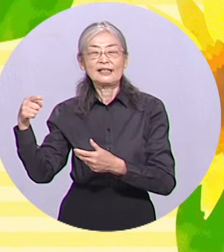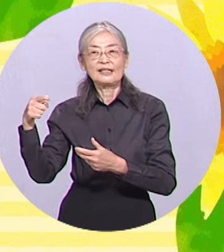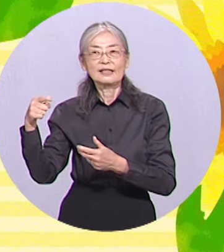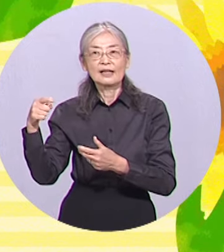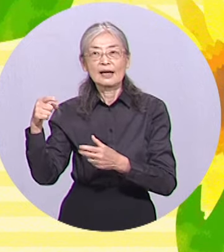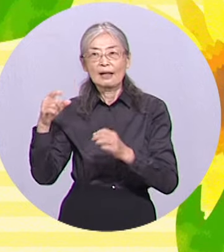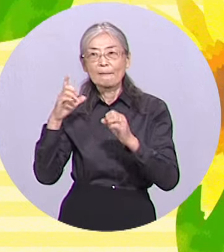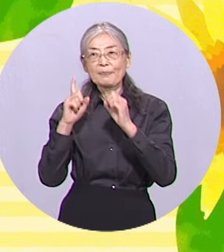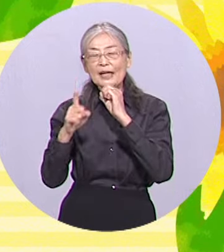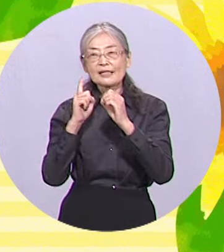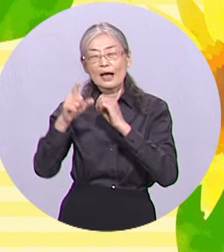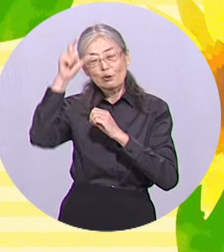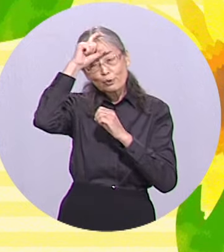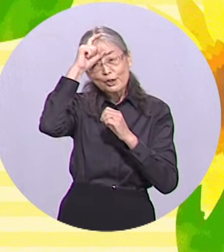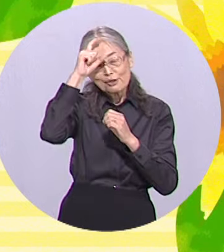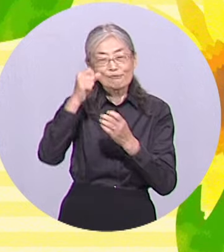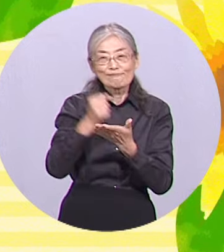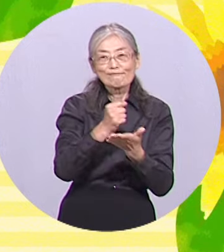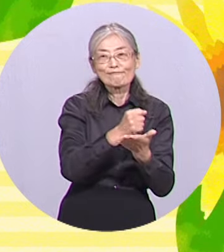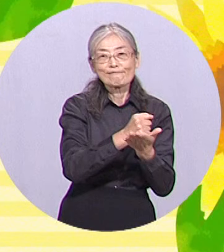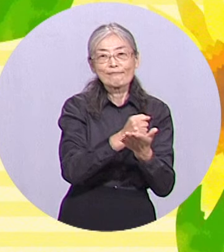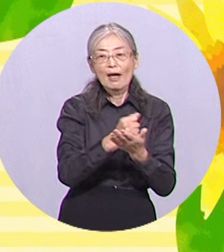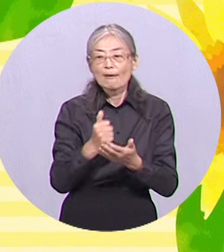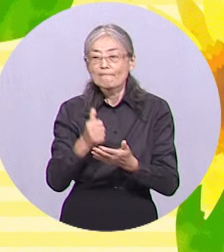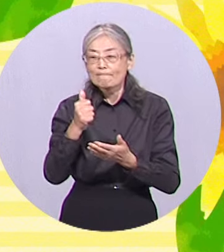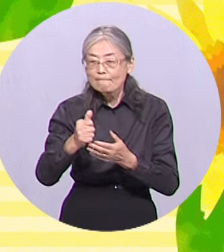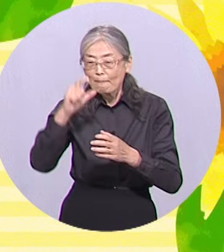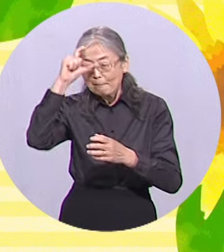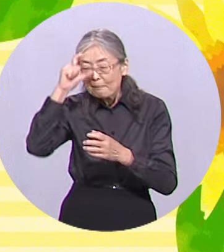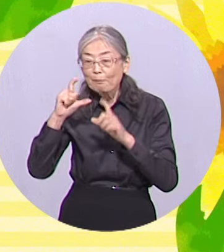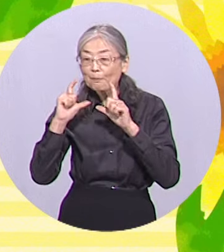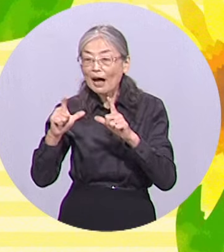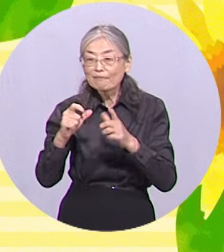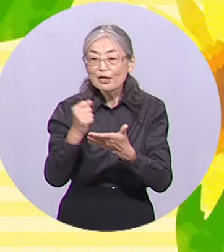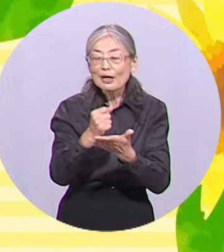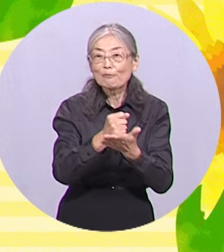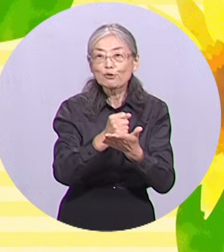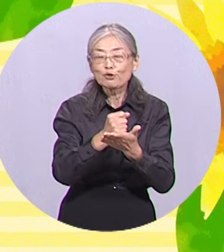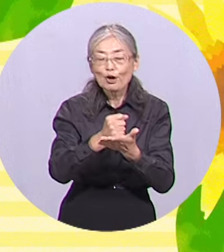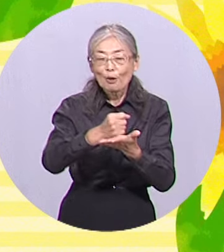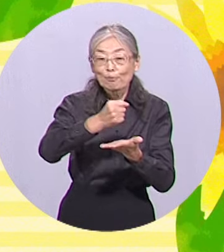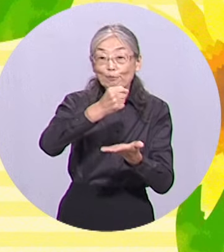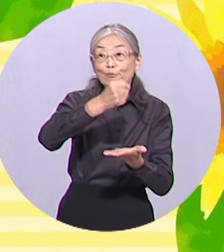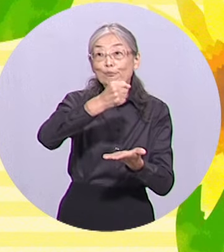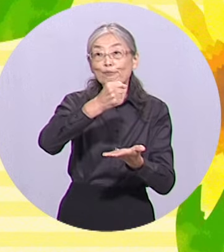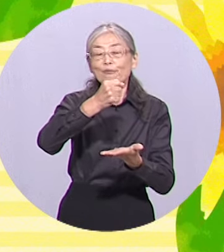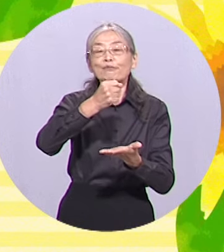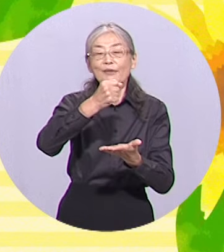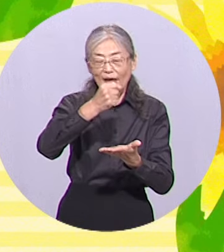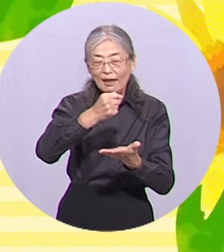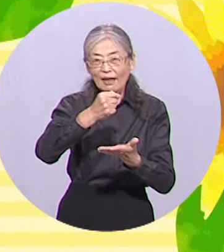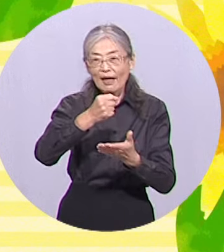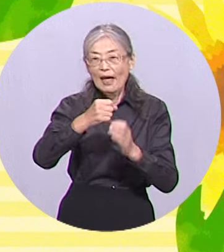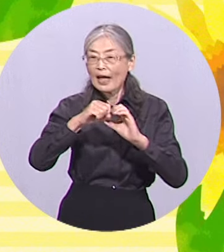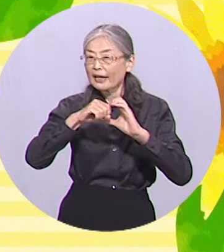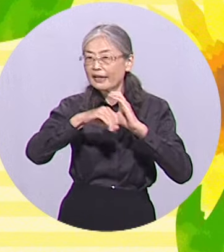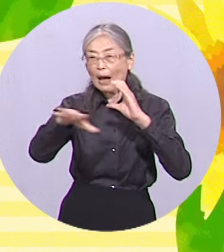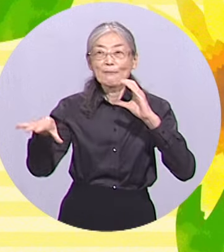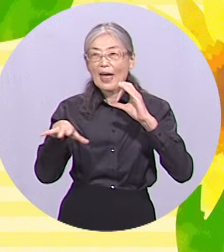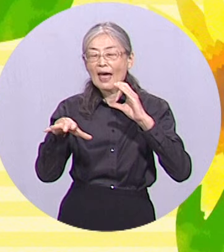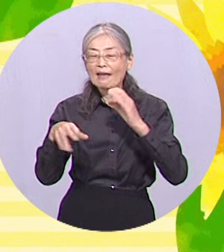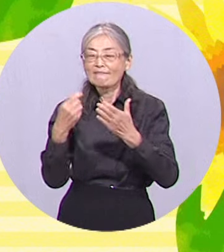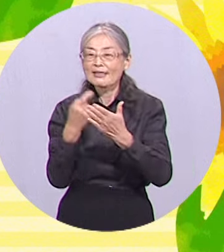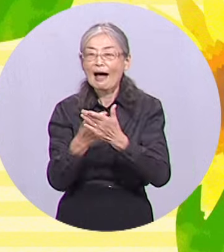カ所のスポットでクイズに答えるとスタンプをゲット。集めたスタンプの数に応じてプレゼントのキャンペーンに参加できます